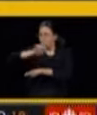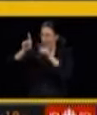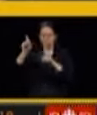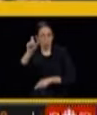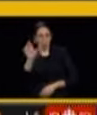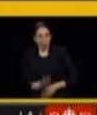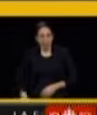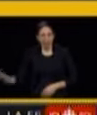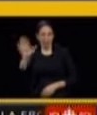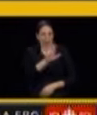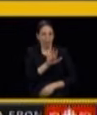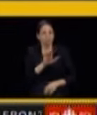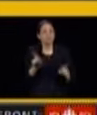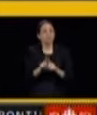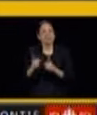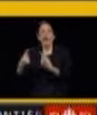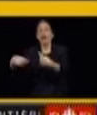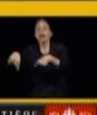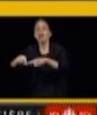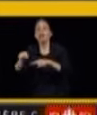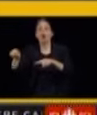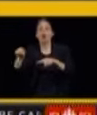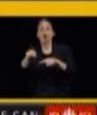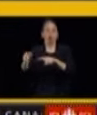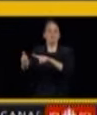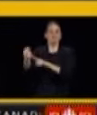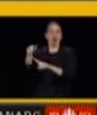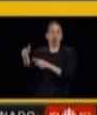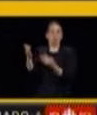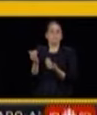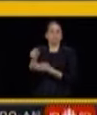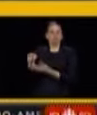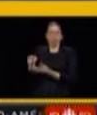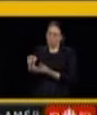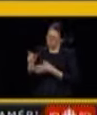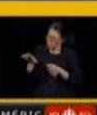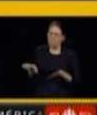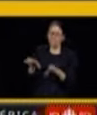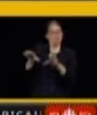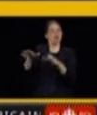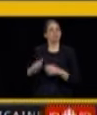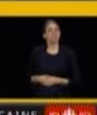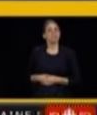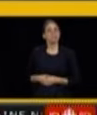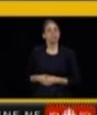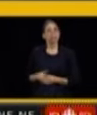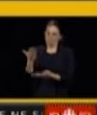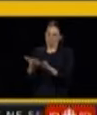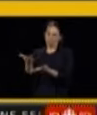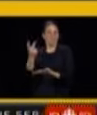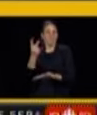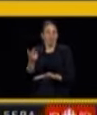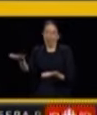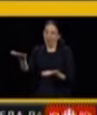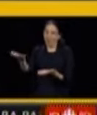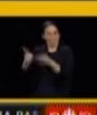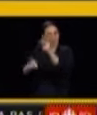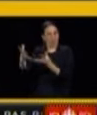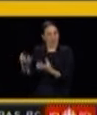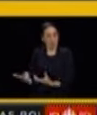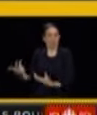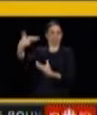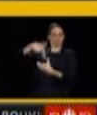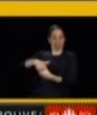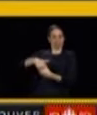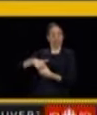et spécialement dans les régions où on avait beaucoup besoin. Mais ça, ça parle du fait que les gens veulent contribuer, mais il y a des